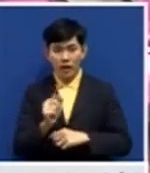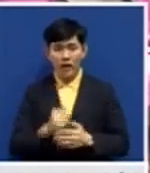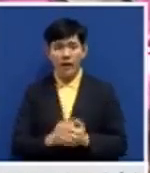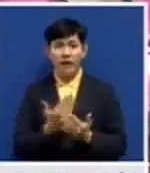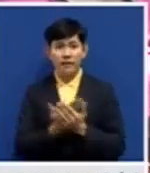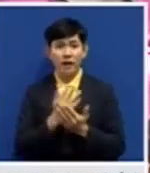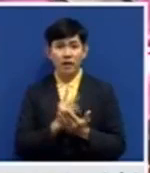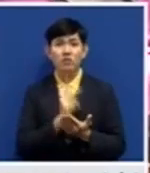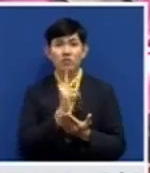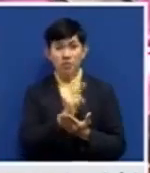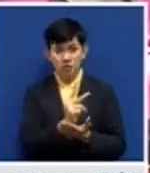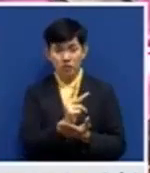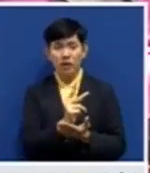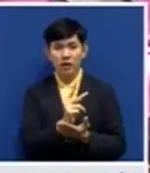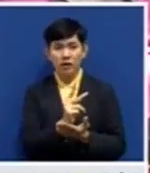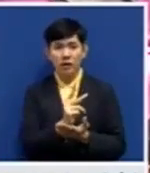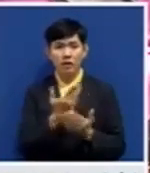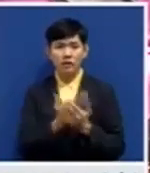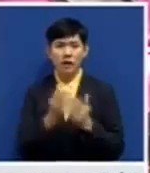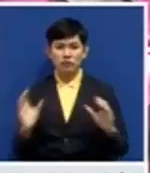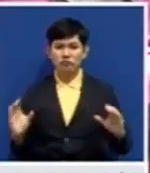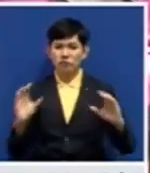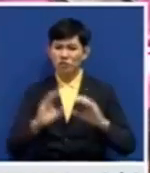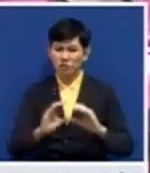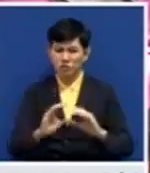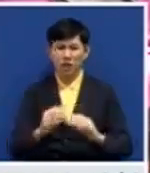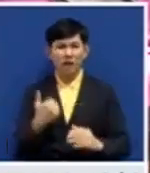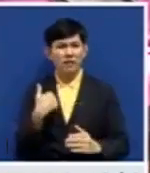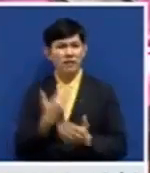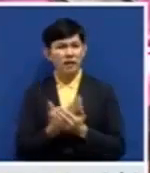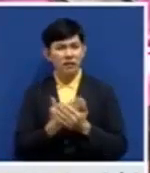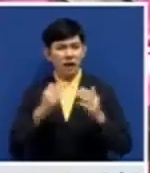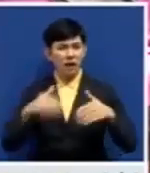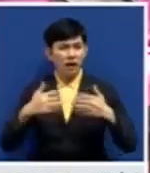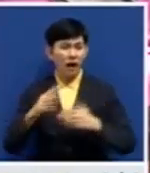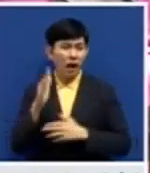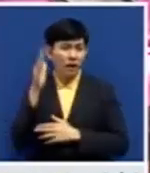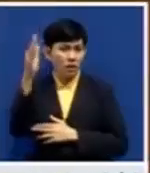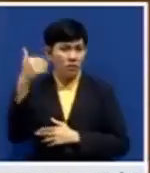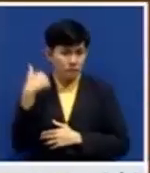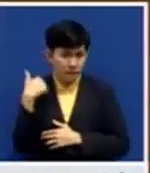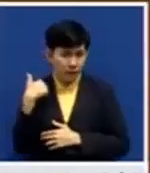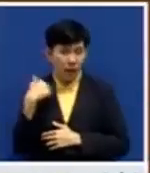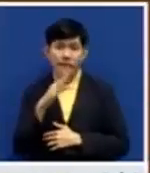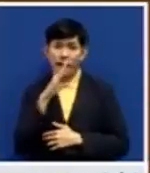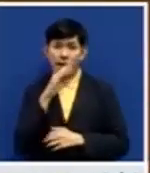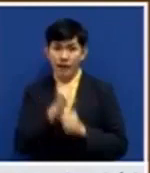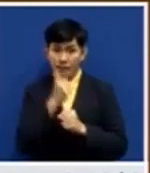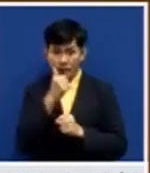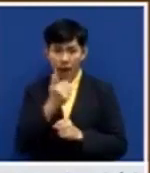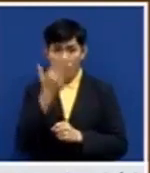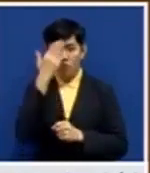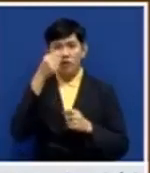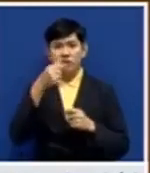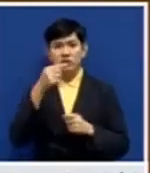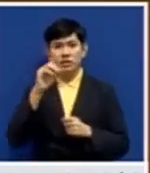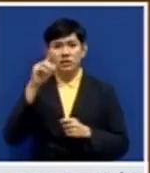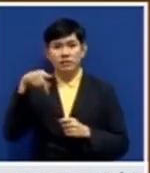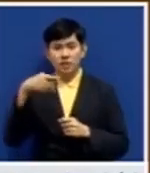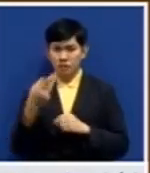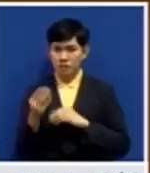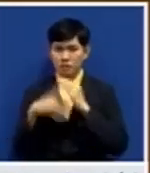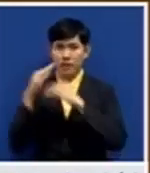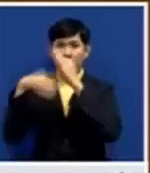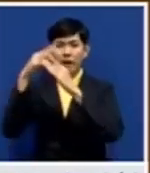ที่กู้มาเนี่ยลงทุนอะไรจริงจังสร้างรายได้ในอนาคตได้หรือไม่ถ้าสร้างได้ GDP มันโตขึ้นม